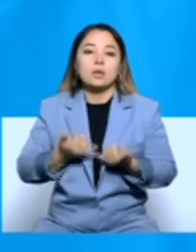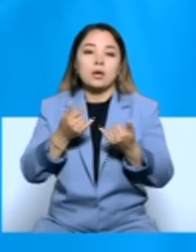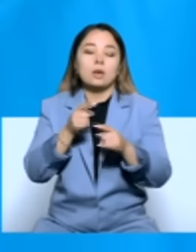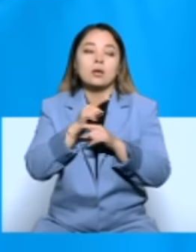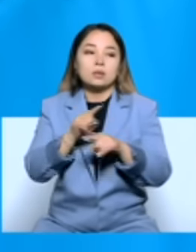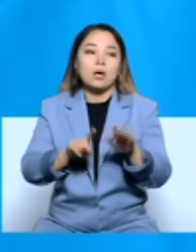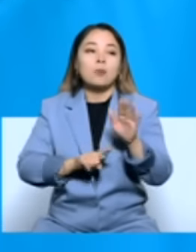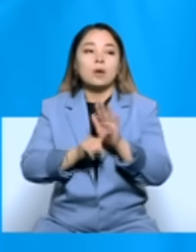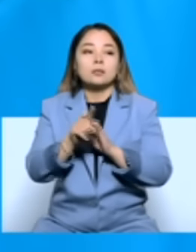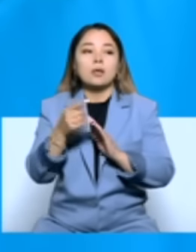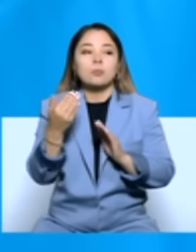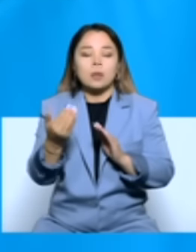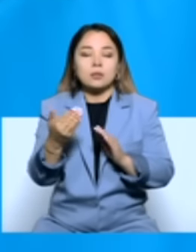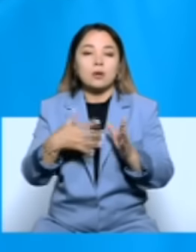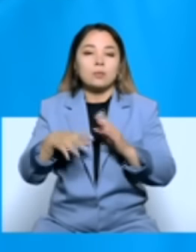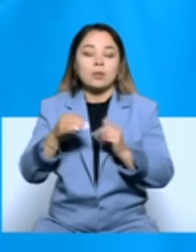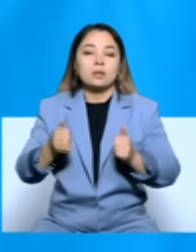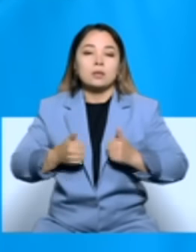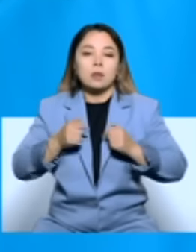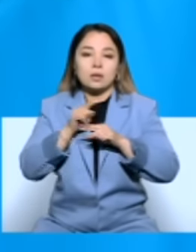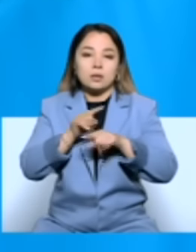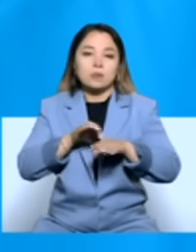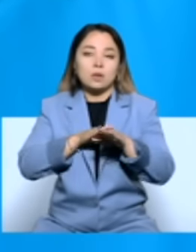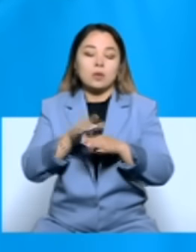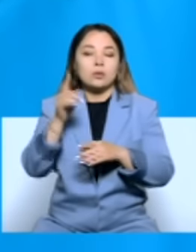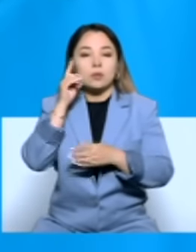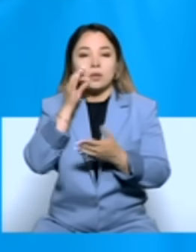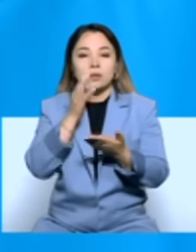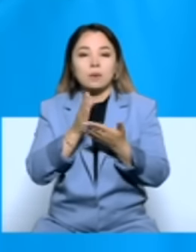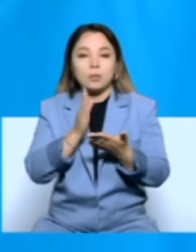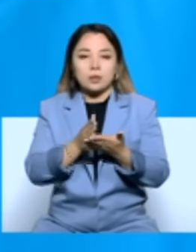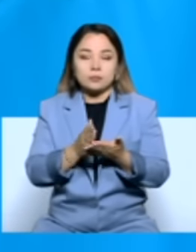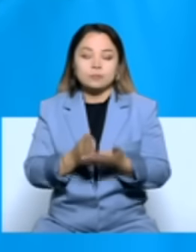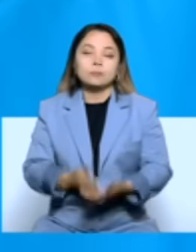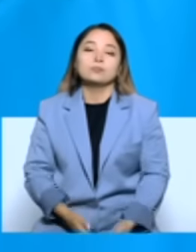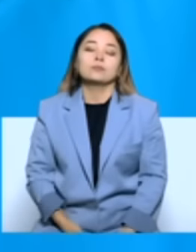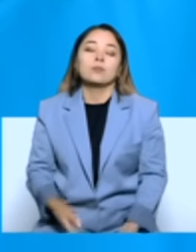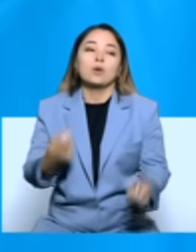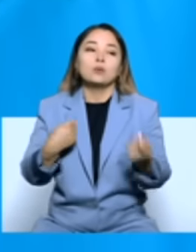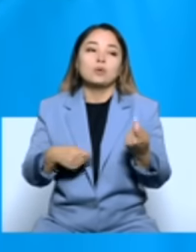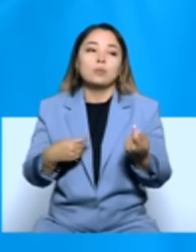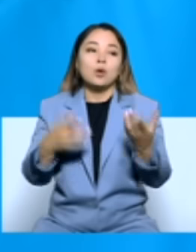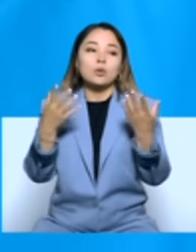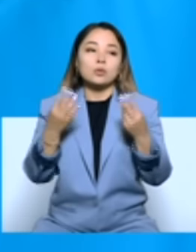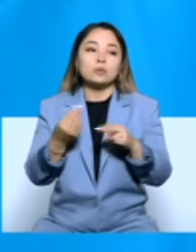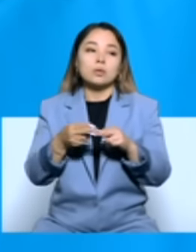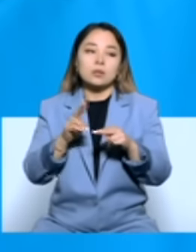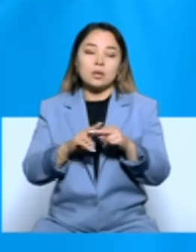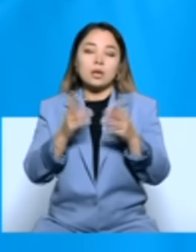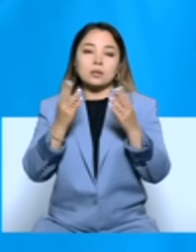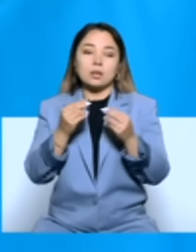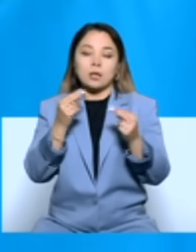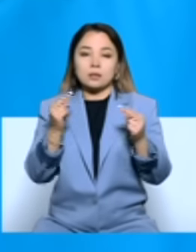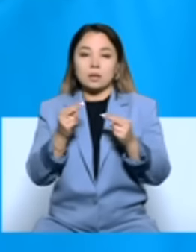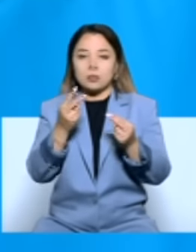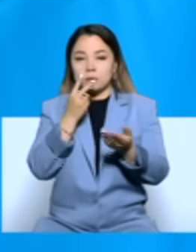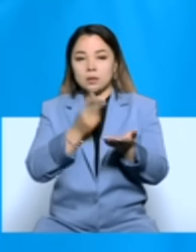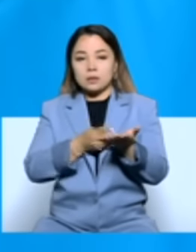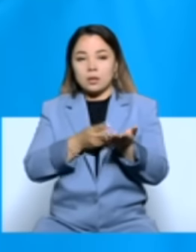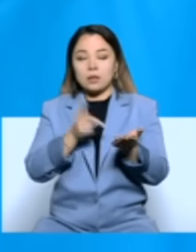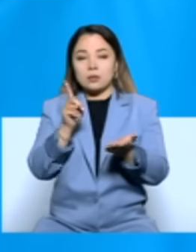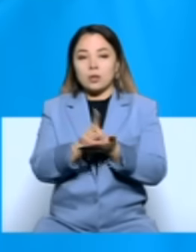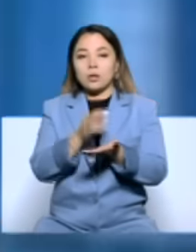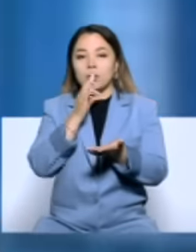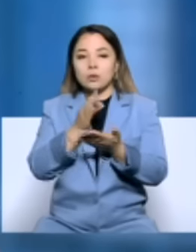ұлықтайтын бастамаларды барынша дәріптеу қажет деп санаймын. Домбыра күні соның айқын көрінісі болуға